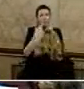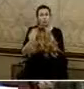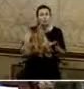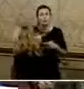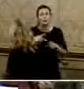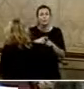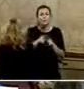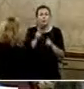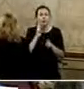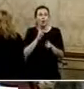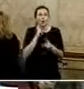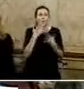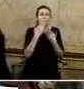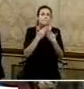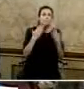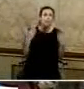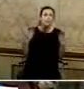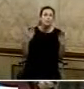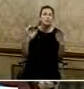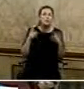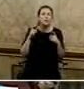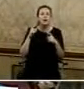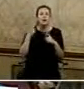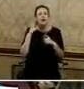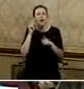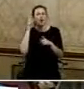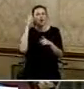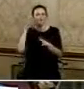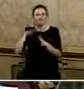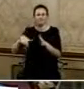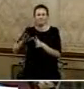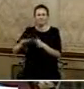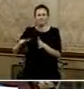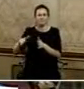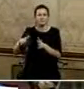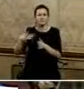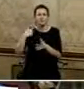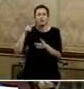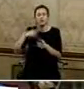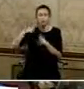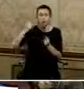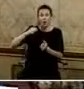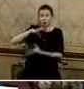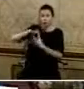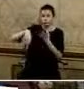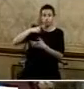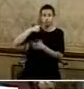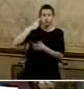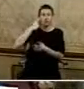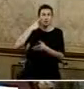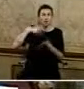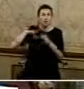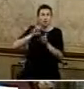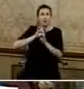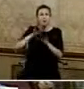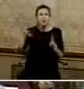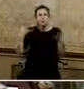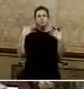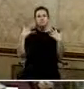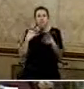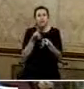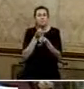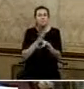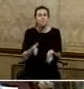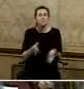praktičke nekakve, ono, moderne slamove, dakle, gdje mnogi dijelovih grada zapravo potpuno kaotično i katastrofalno izgledaju, bez parkova, bez